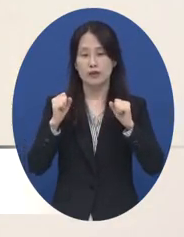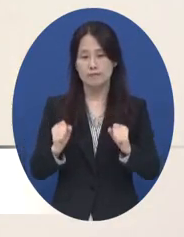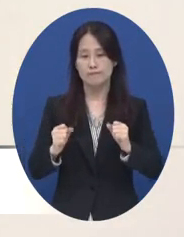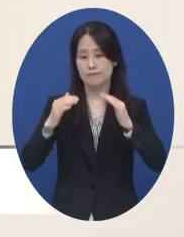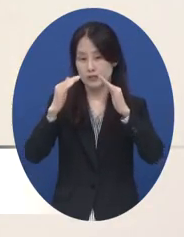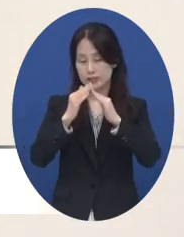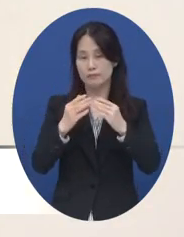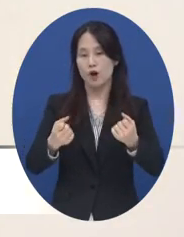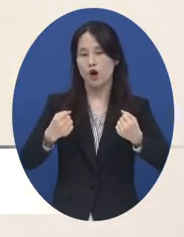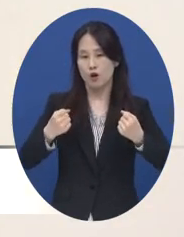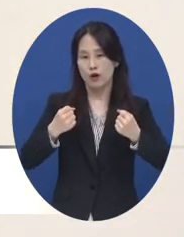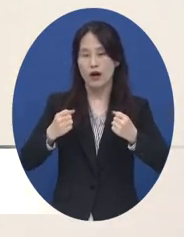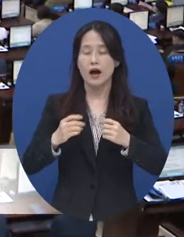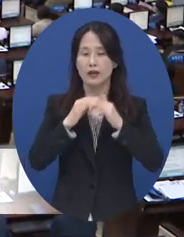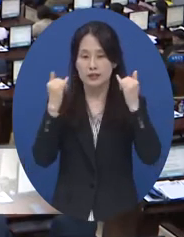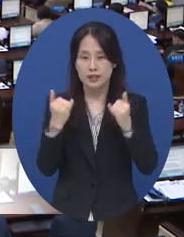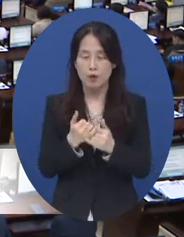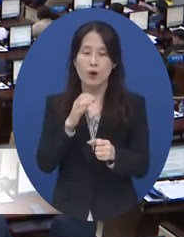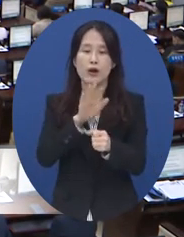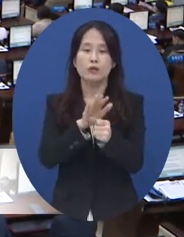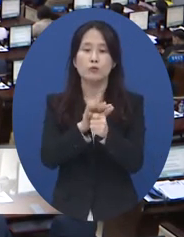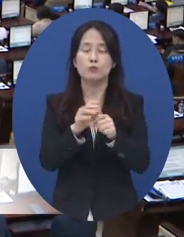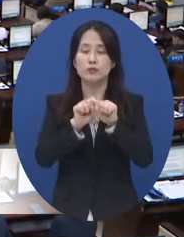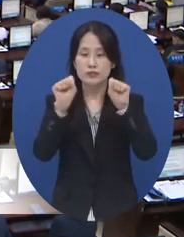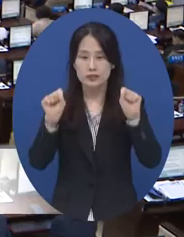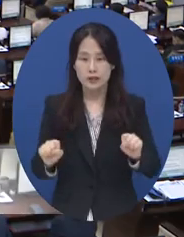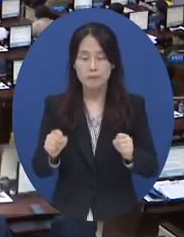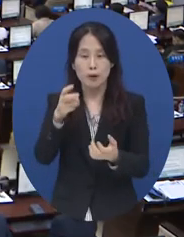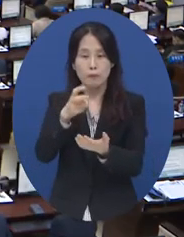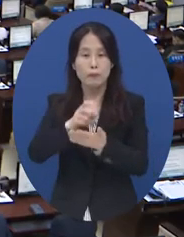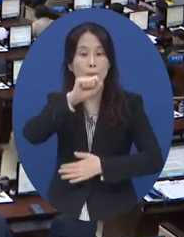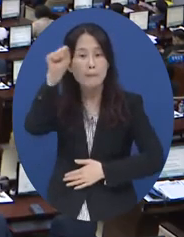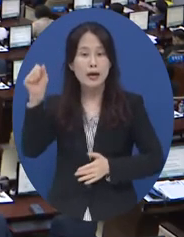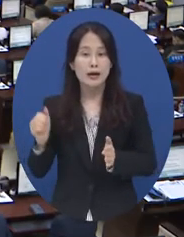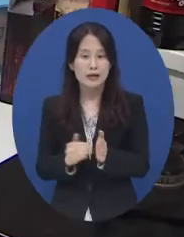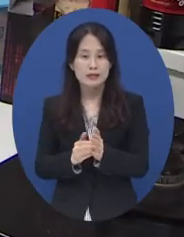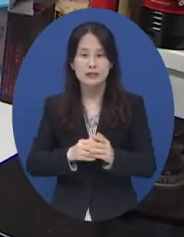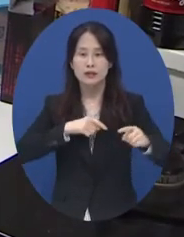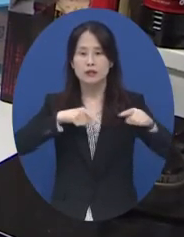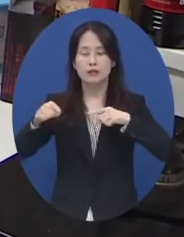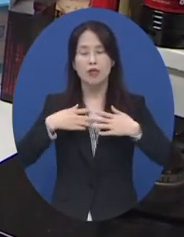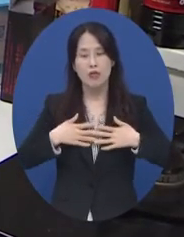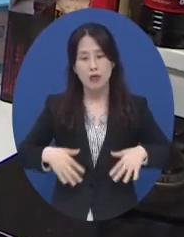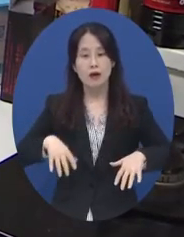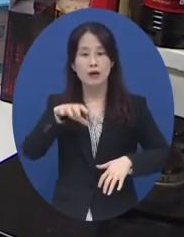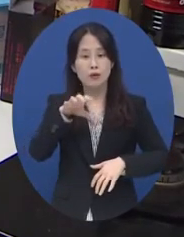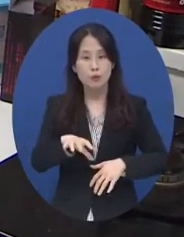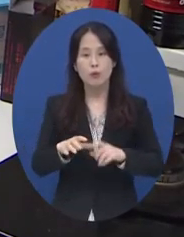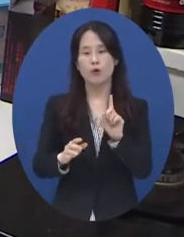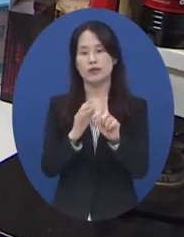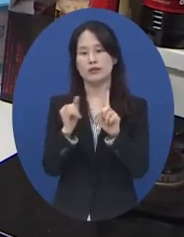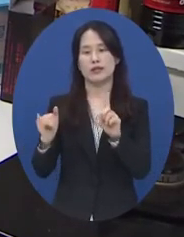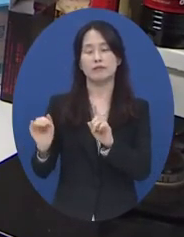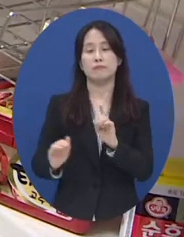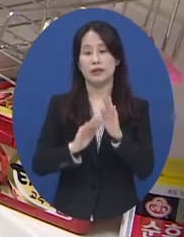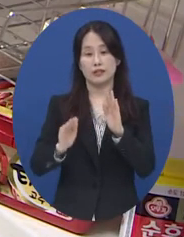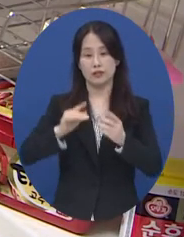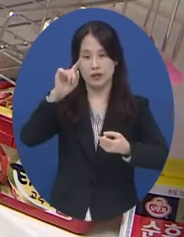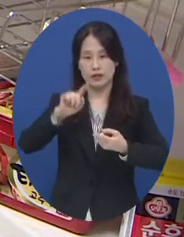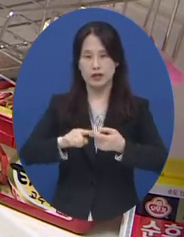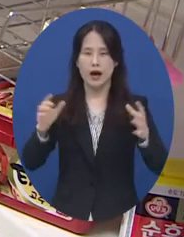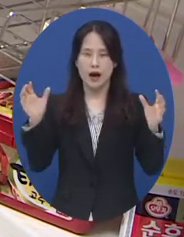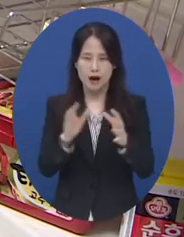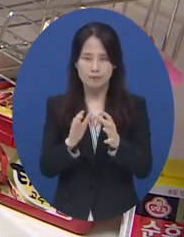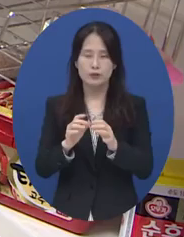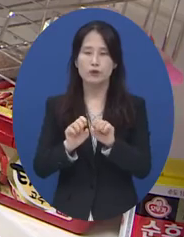주거와 건강, 사회 안전망 구축 등의 지원 내용을 담은 조례안도 가결됐습니다. 정책 사각지대에 놓일 수 있는 돈의 1인 가구에